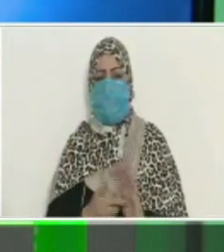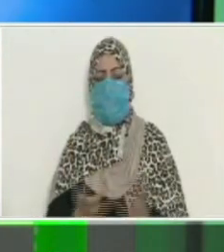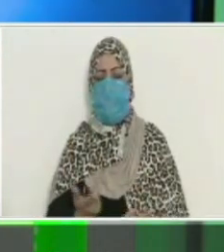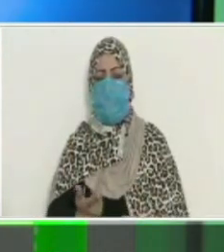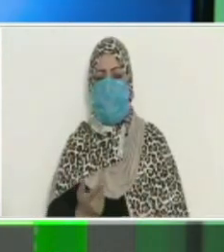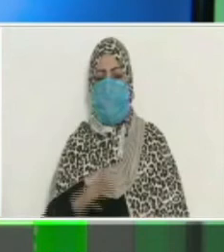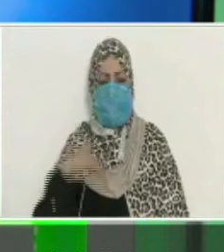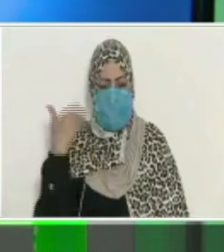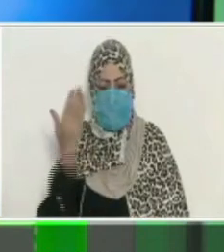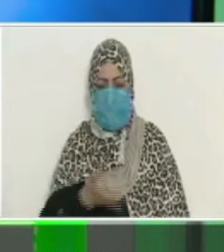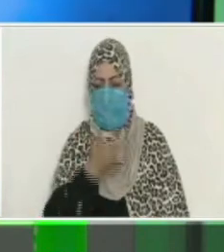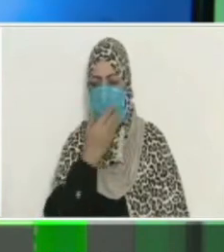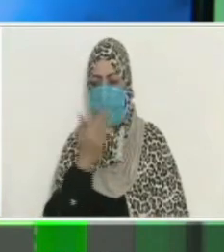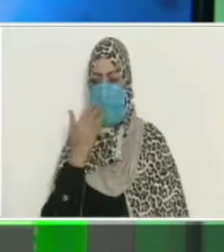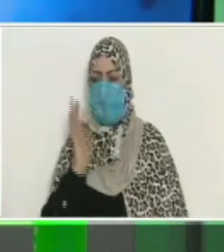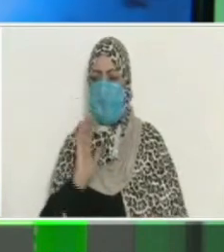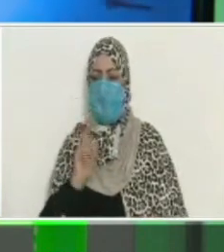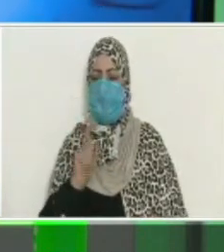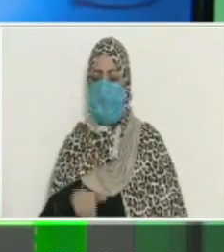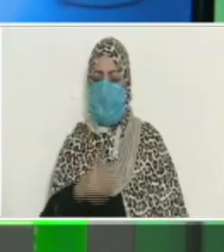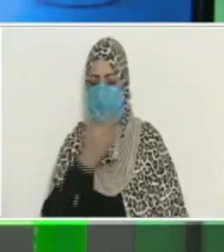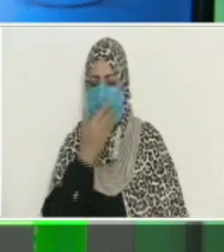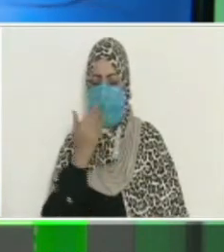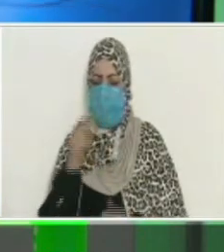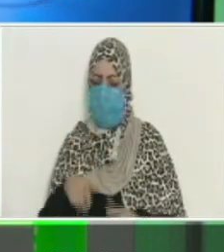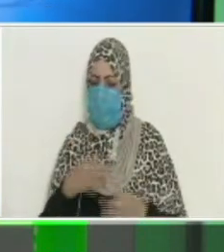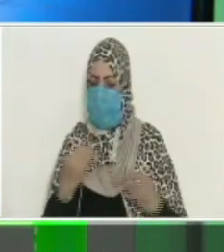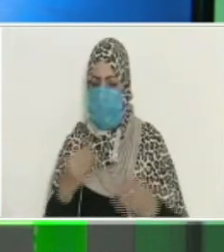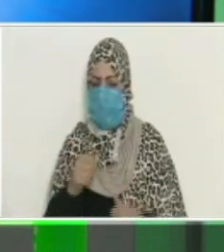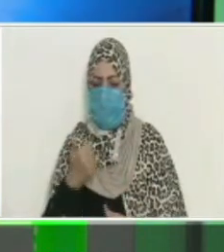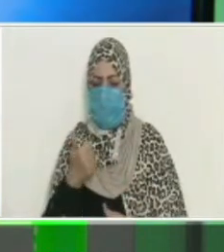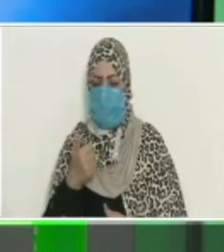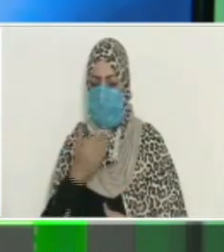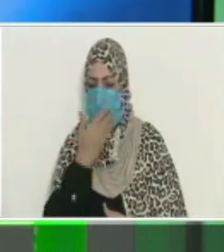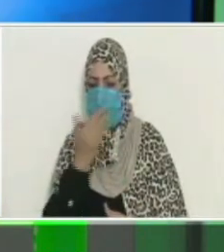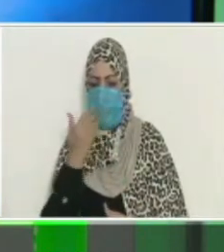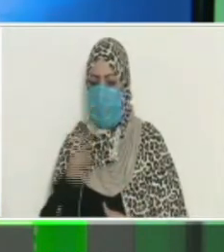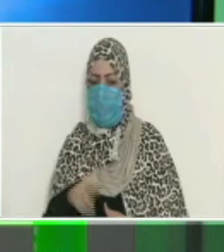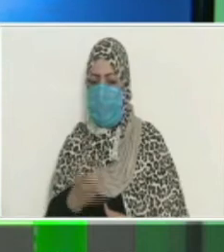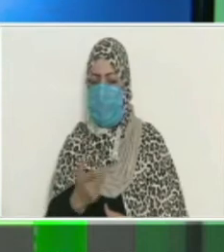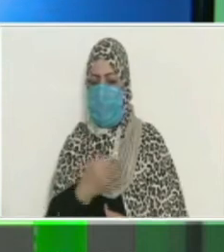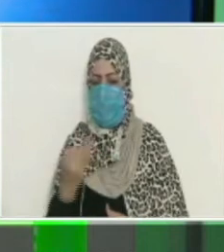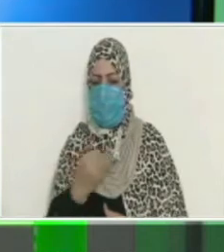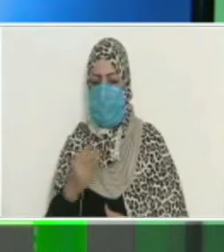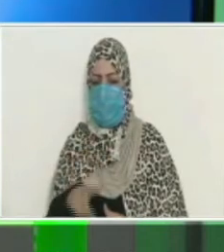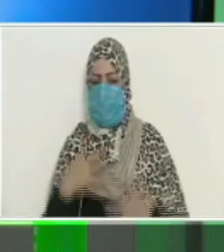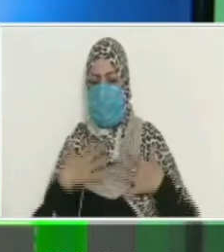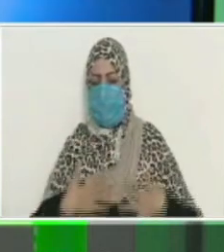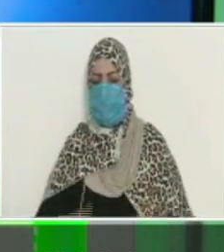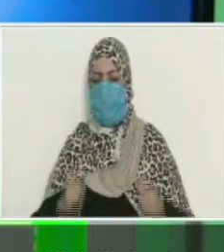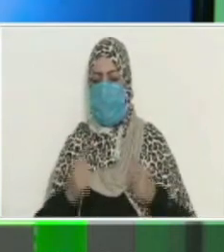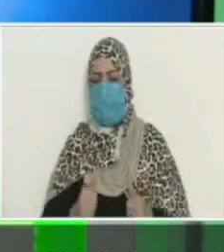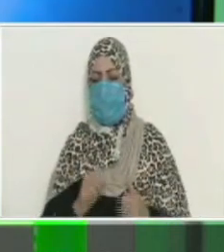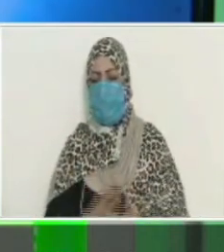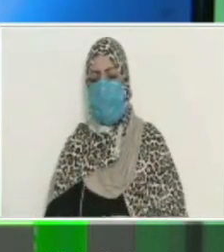بالإمكان تقضيهم الآن ولا لا؟ والله يا شيخ عندي سكر مرتفع هلبة، والله عندي سكر مرتفع هلبة. نعم. طلعت عليه